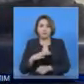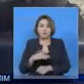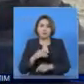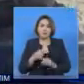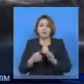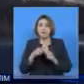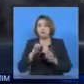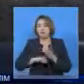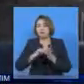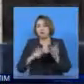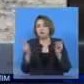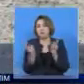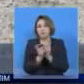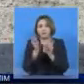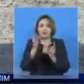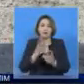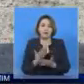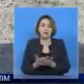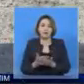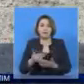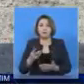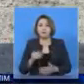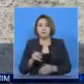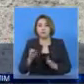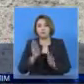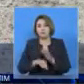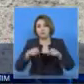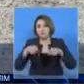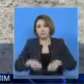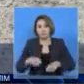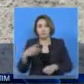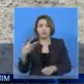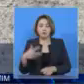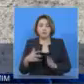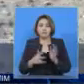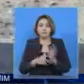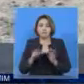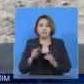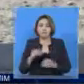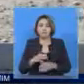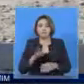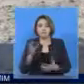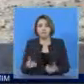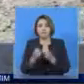оқиғасына себепкер болды. Сонымен бірге бұрын жүргізуші куәлігінен айырылған 37 жүргізуші ұсталды.